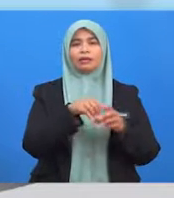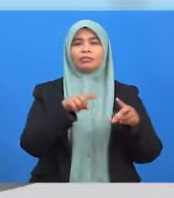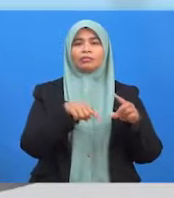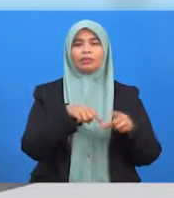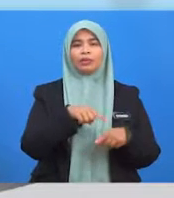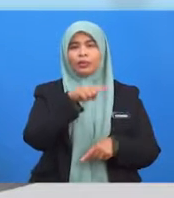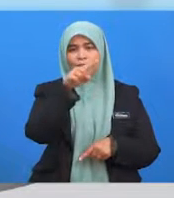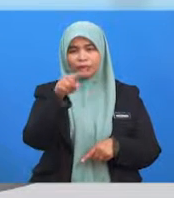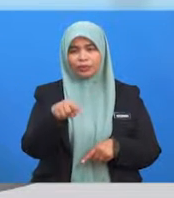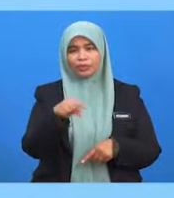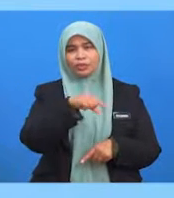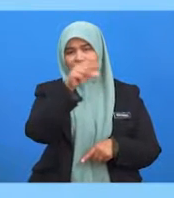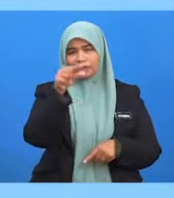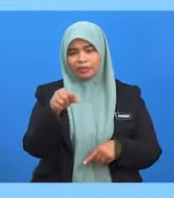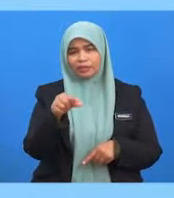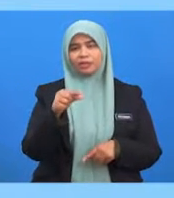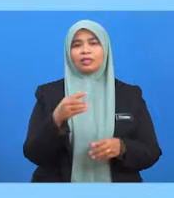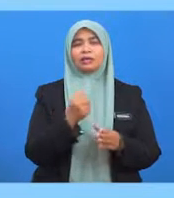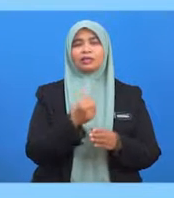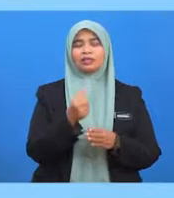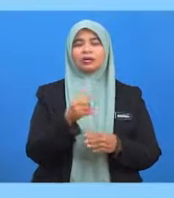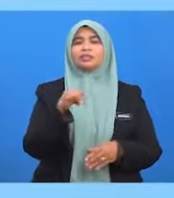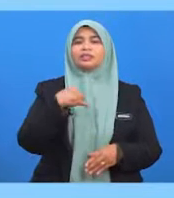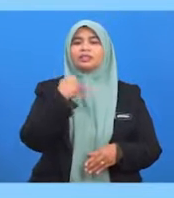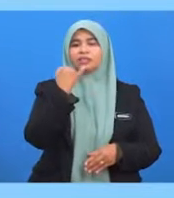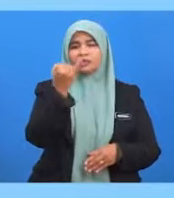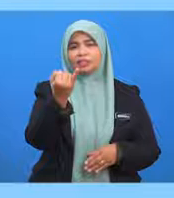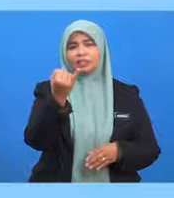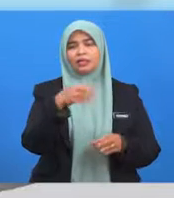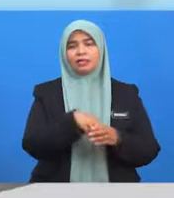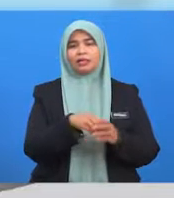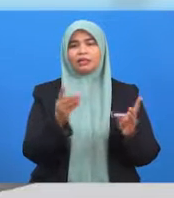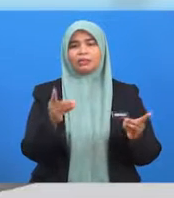Atau menjerit di dalam dewan yang kosong.